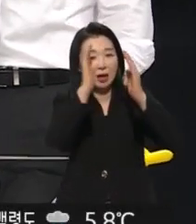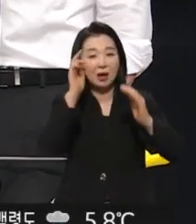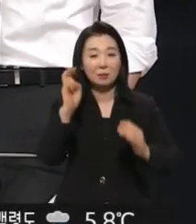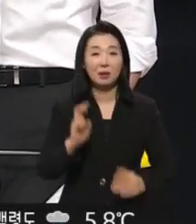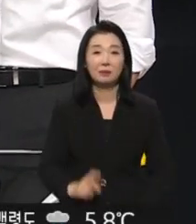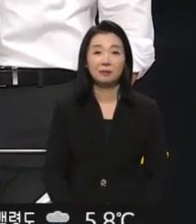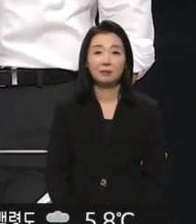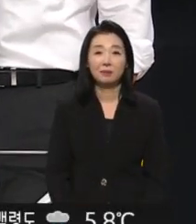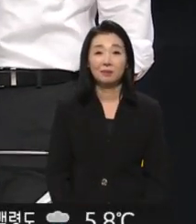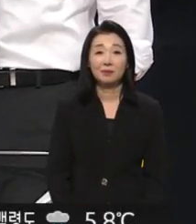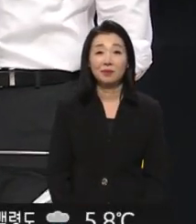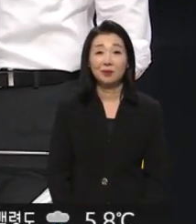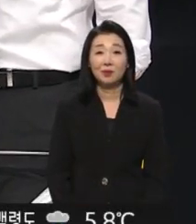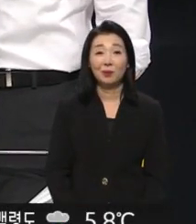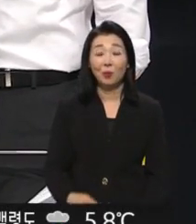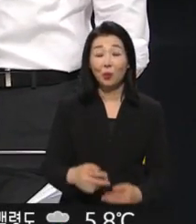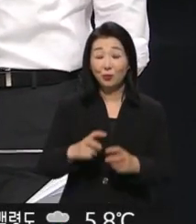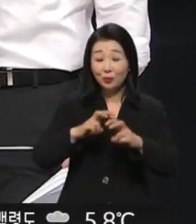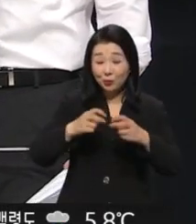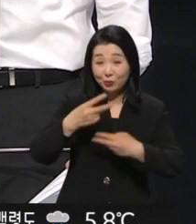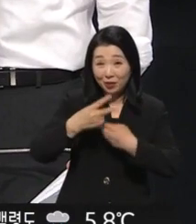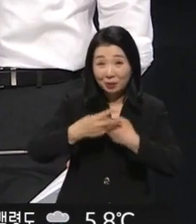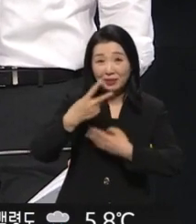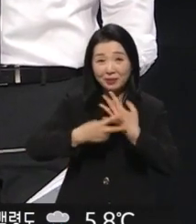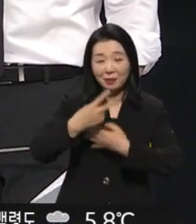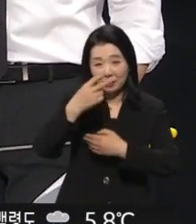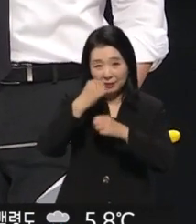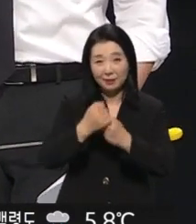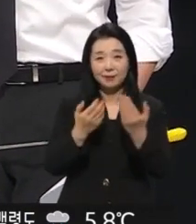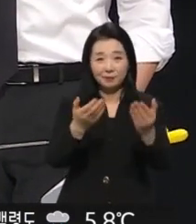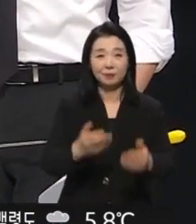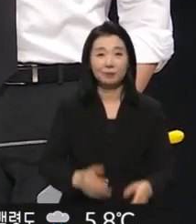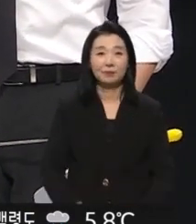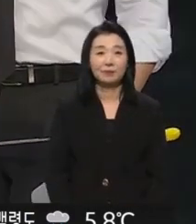것 같습니다. 오늘 주민 한마디는 드라마 속 대사로 정리하겠습니다.